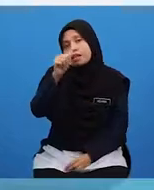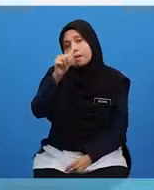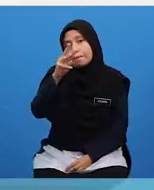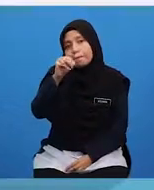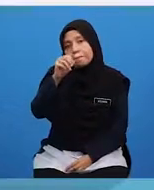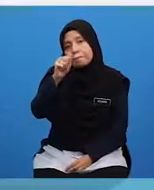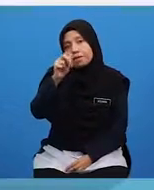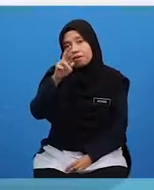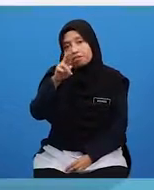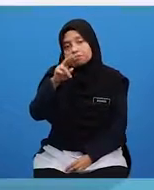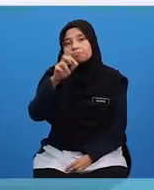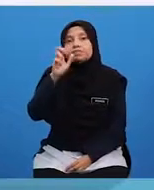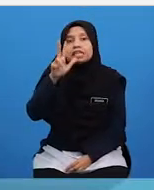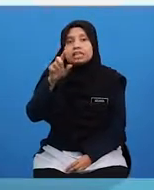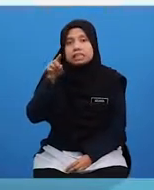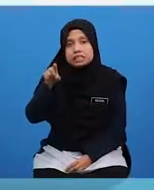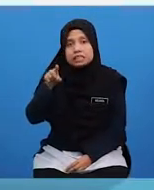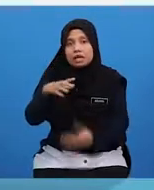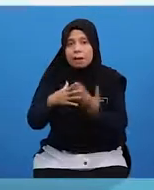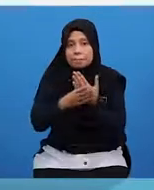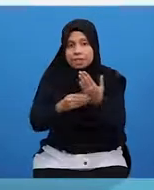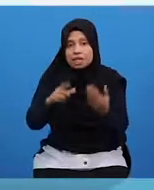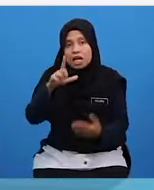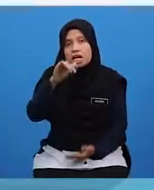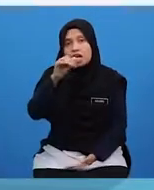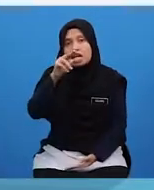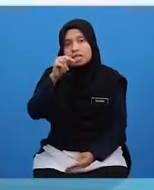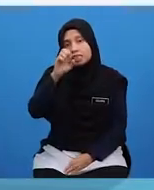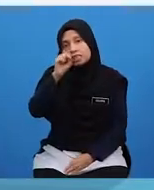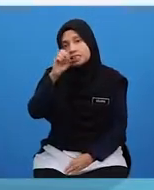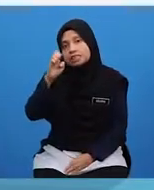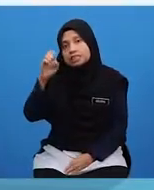Damar, 3. Minyak linsik.